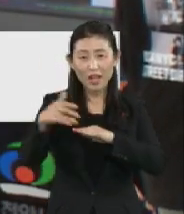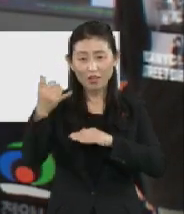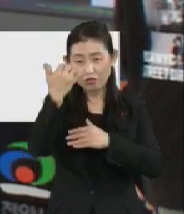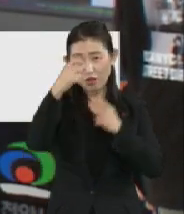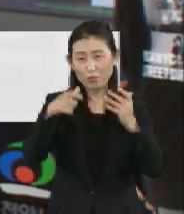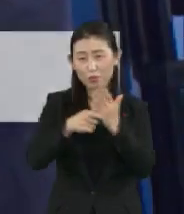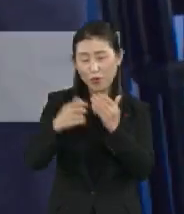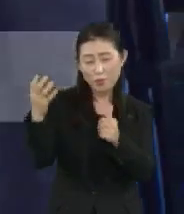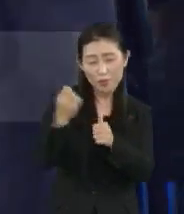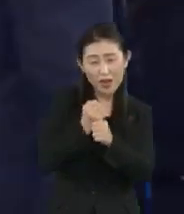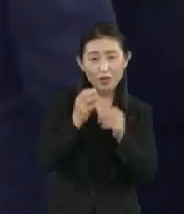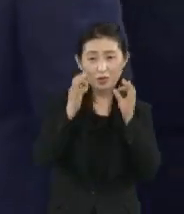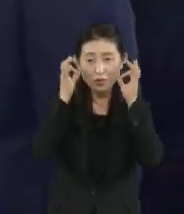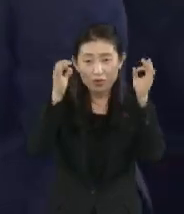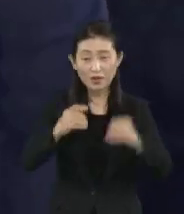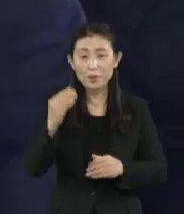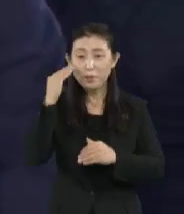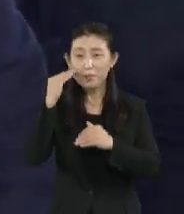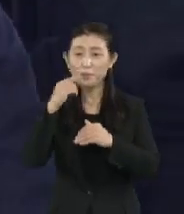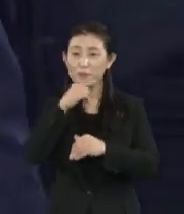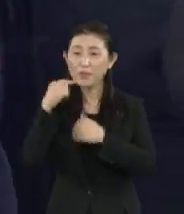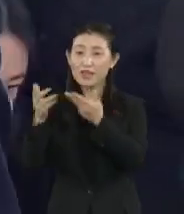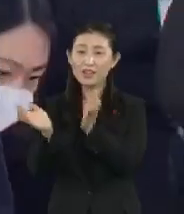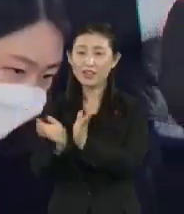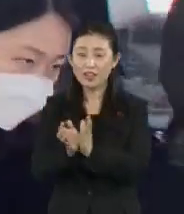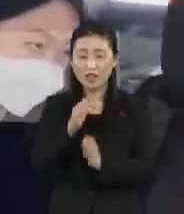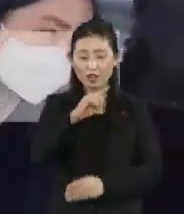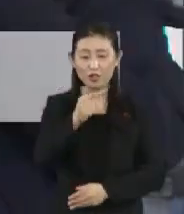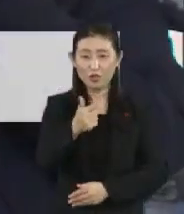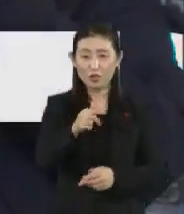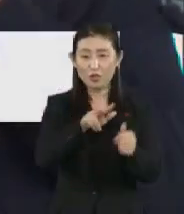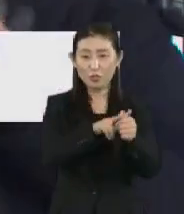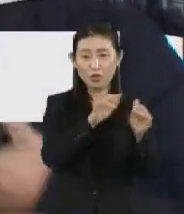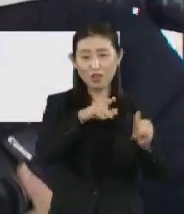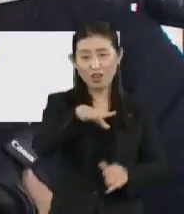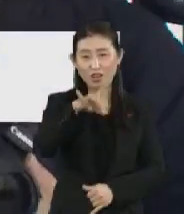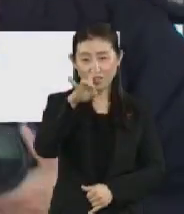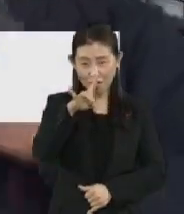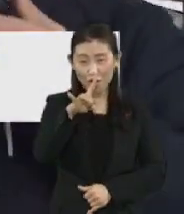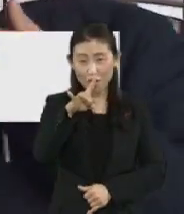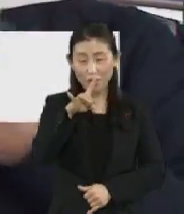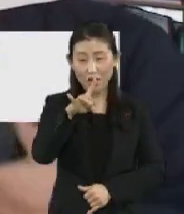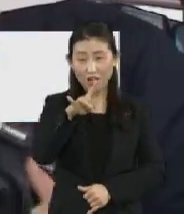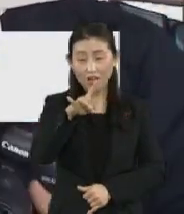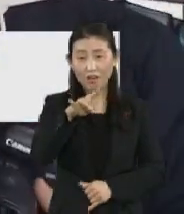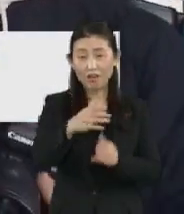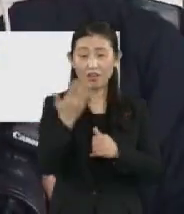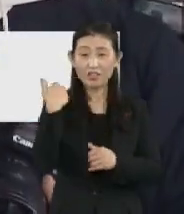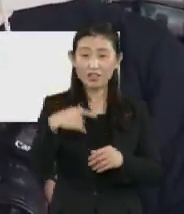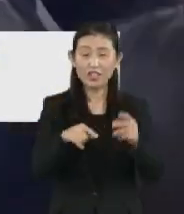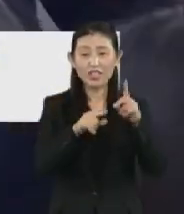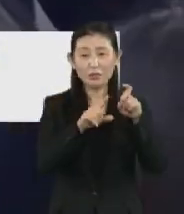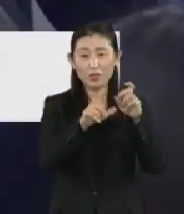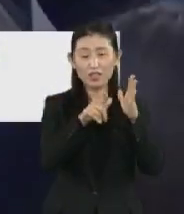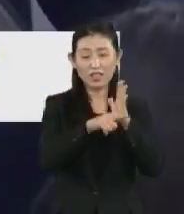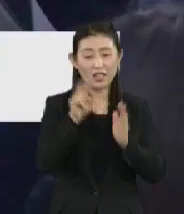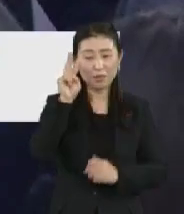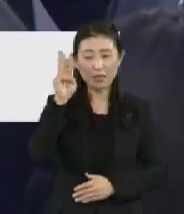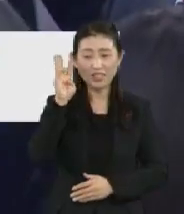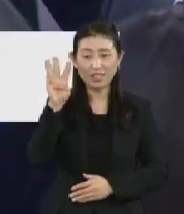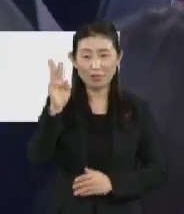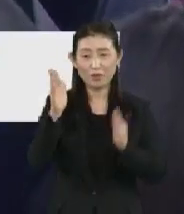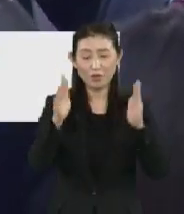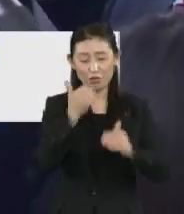얻으려고 합니다. 국민의힘 충남도당은 윤석열 후보가 첫 지역 행보로 지난달 2박 3일간